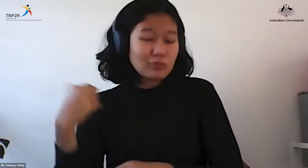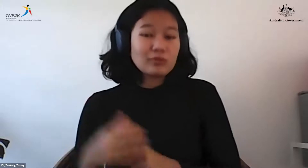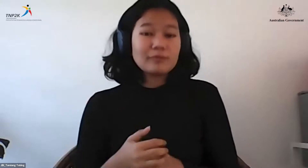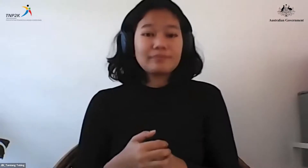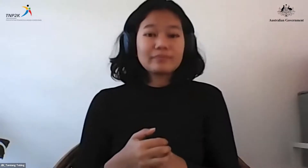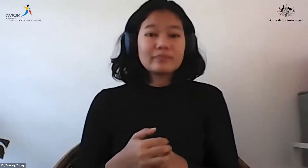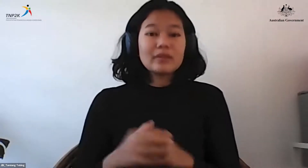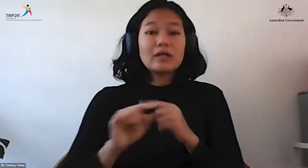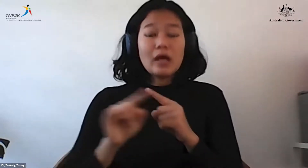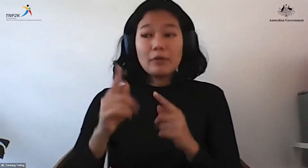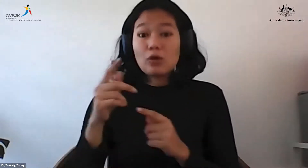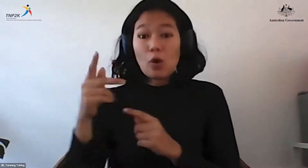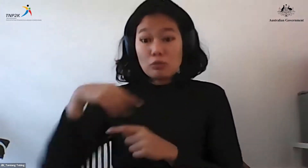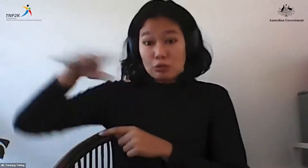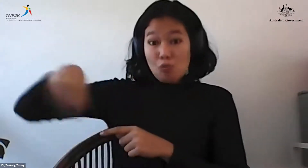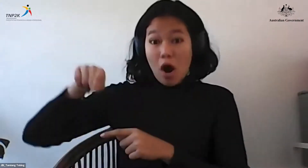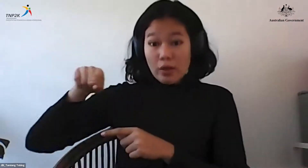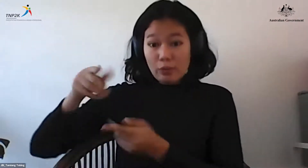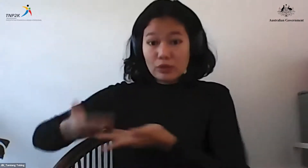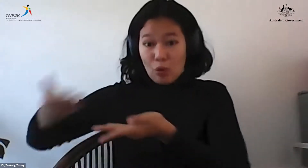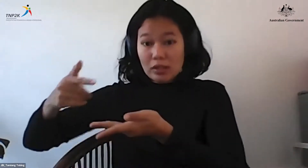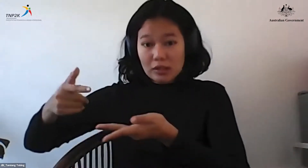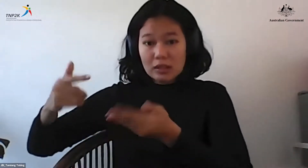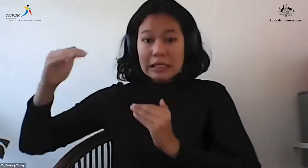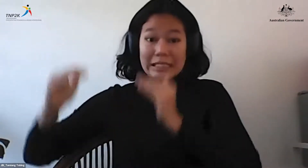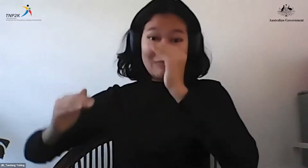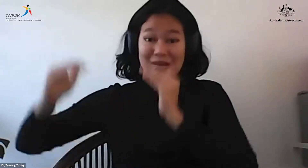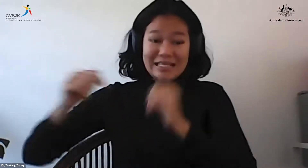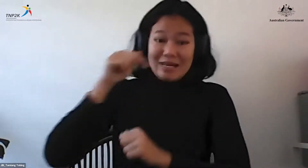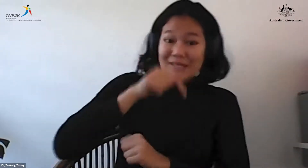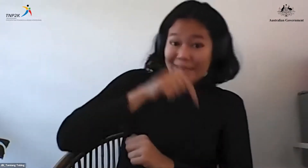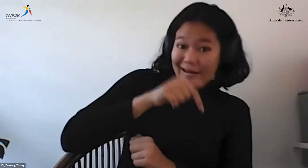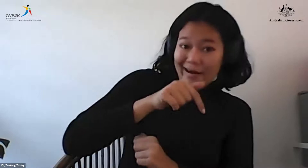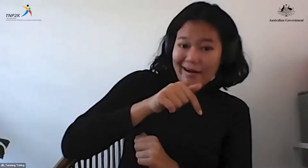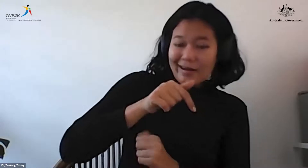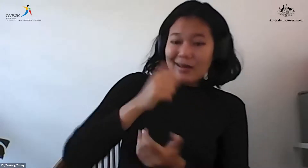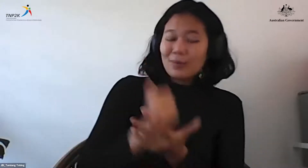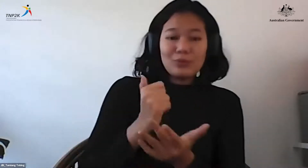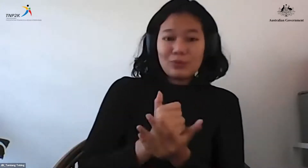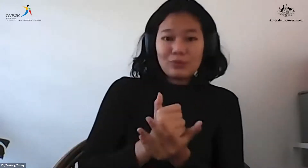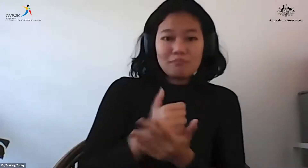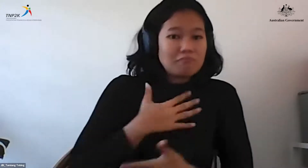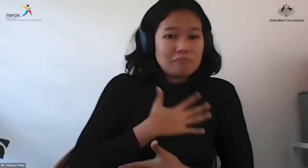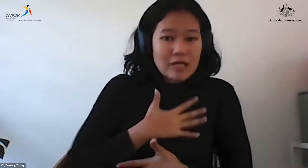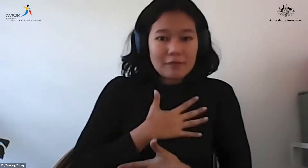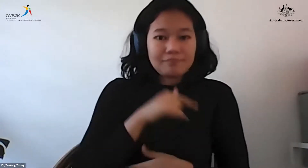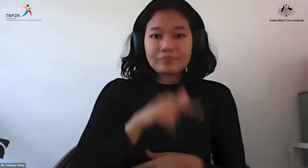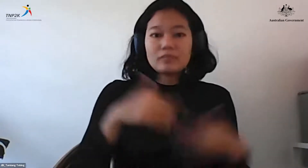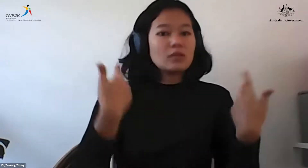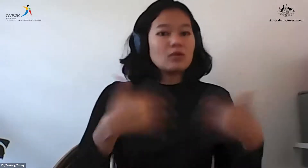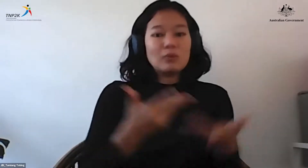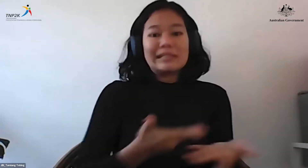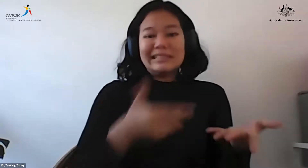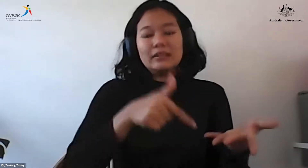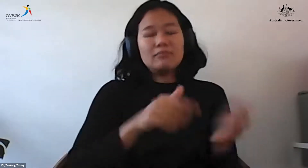Tapi jika kita bandingkan dengan krisis ini, ya, kita tahu betul, kita rasakan betul bahwa krisis ini betul-betul berbeda.